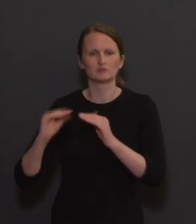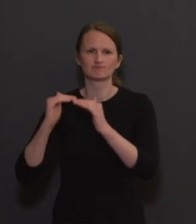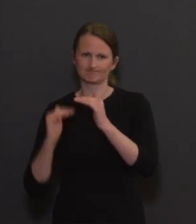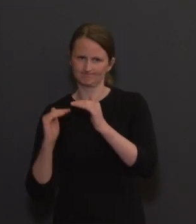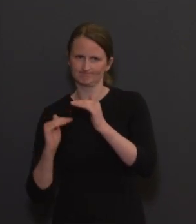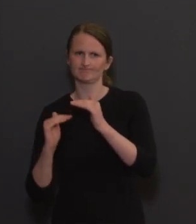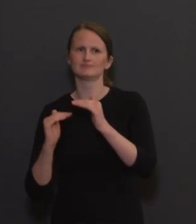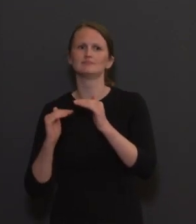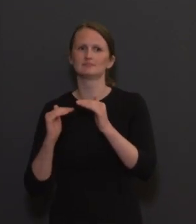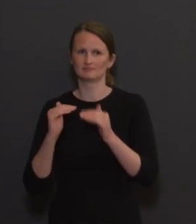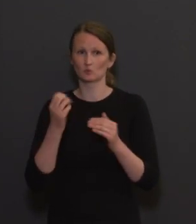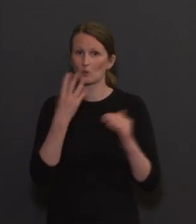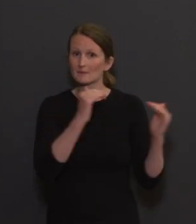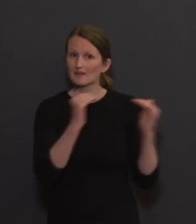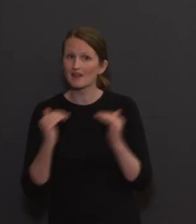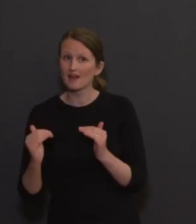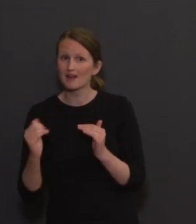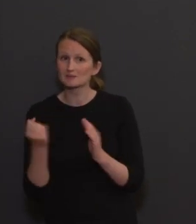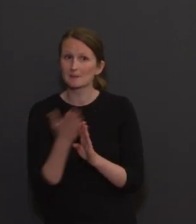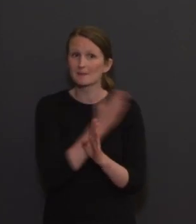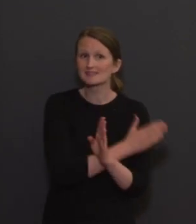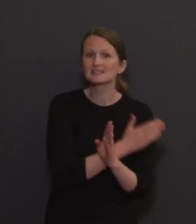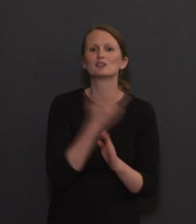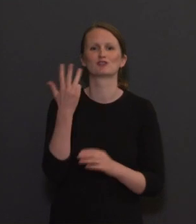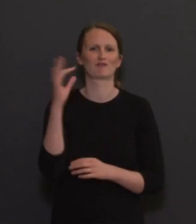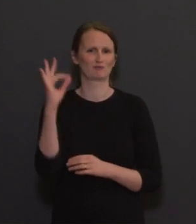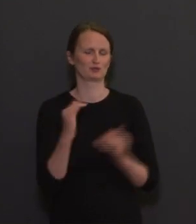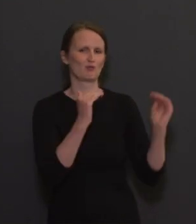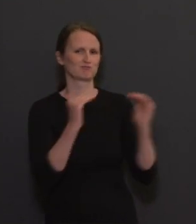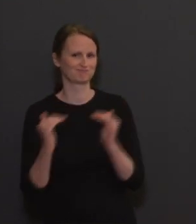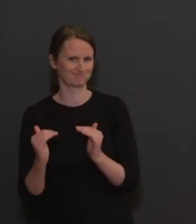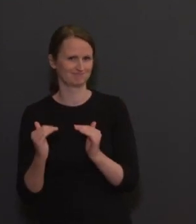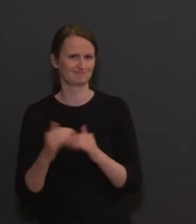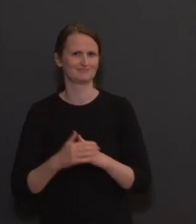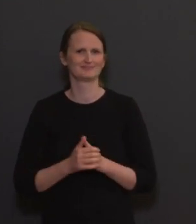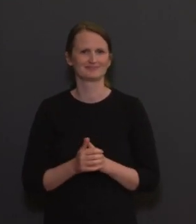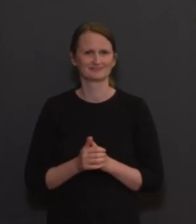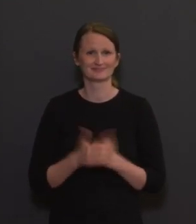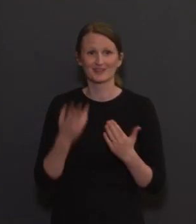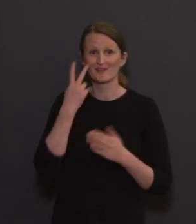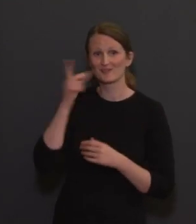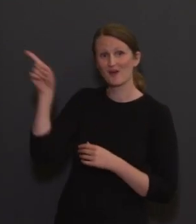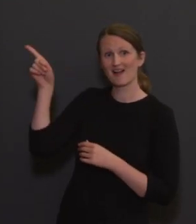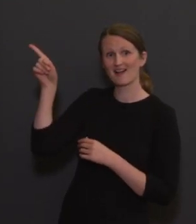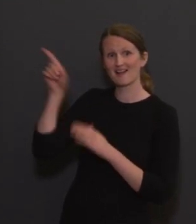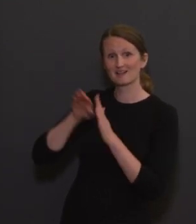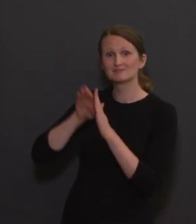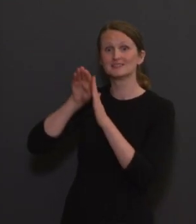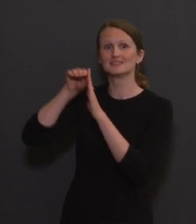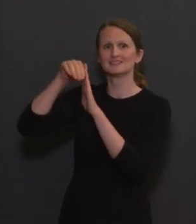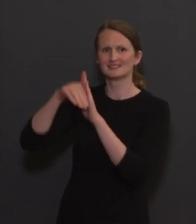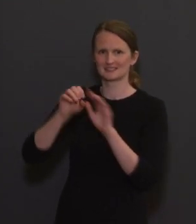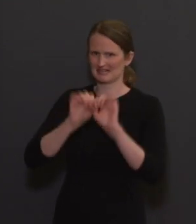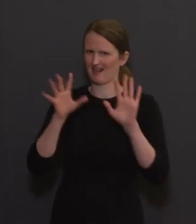9% sur base hebdomadaire. On voit que clairement la courbe s'est cassée et commence à diminuer.